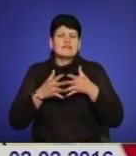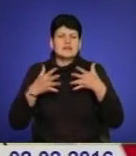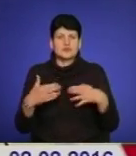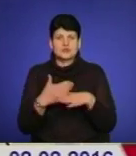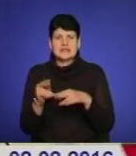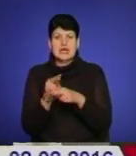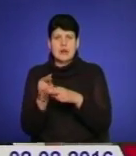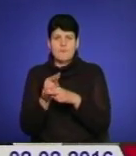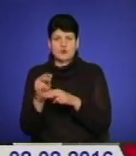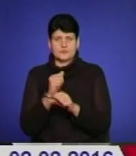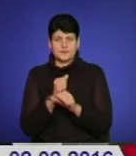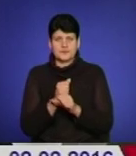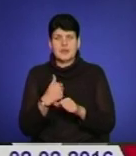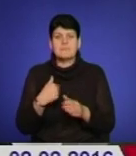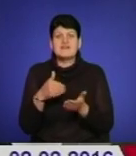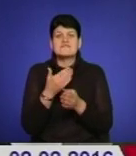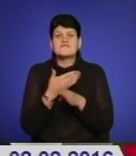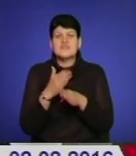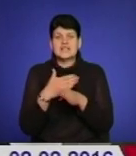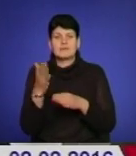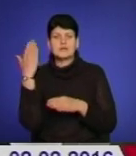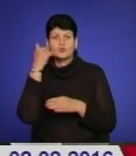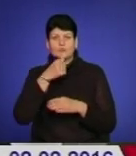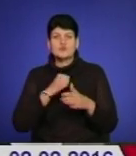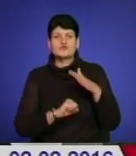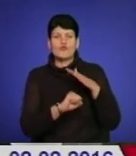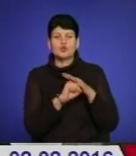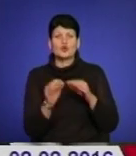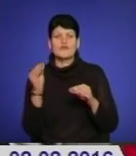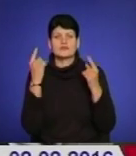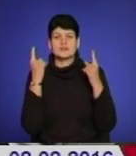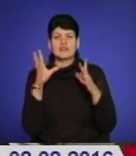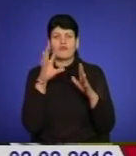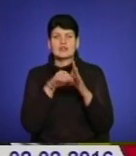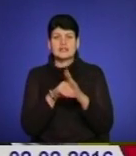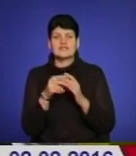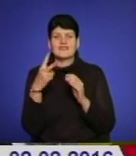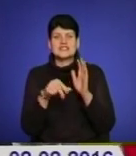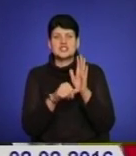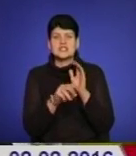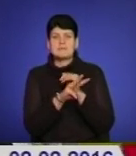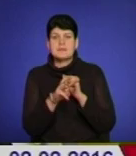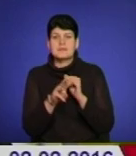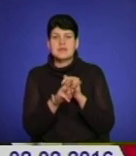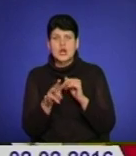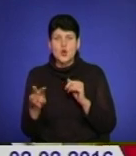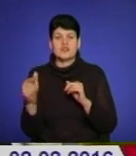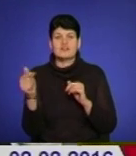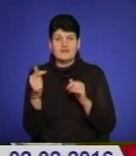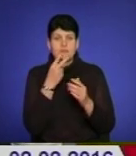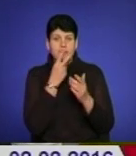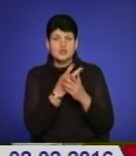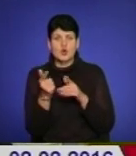ремонтних робіт. Ми виділили в минулому році з фонду капітальних вкладів 26 мільйонів гривень. І, як бачите, вже готовність